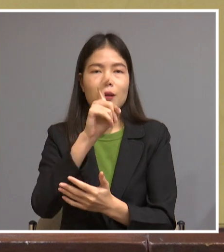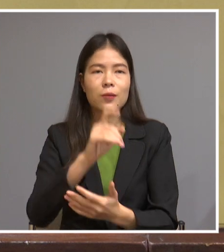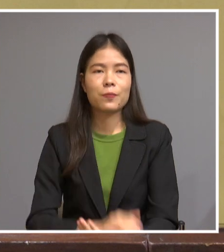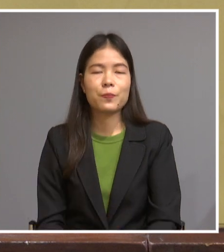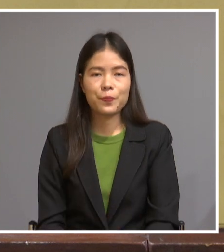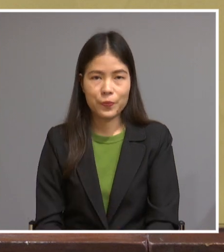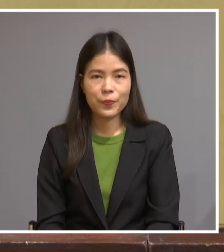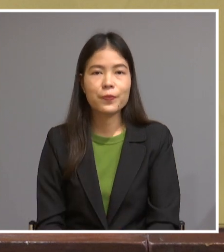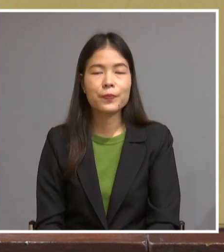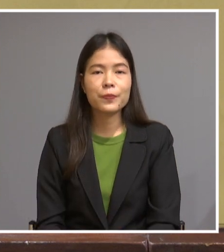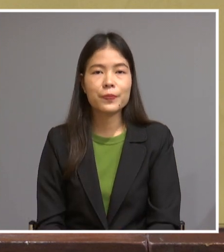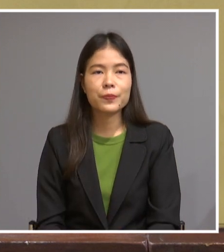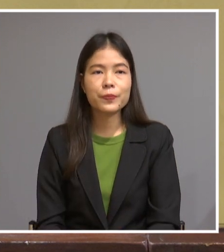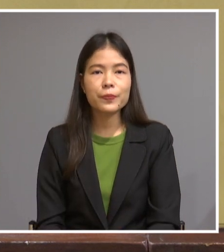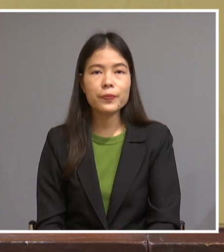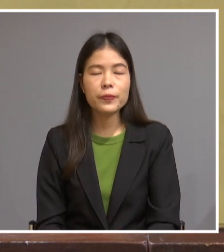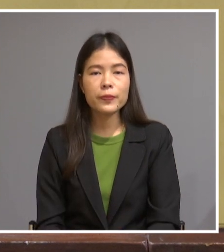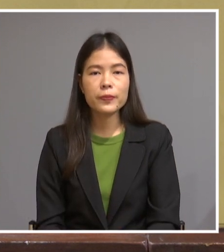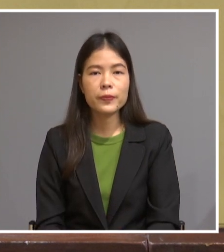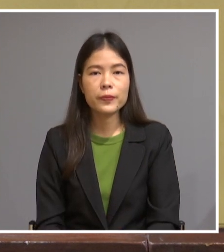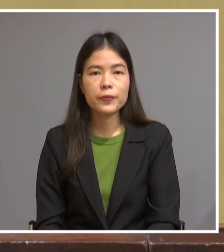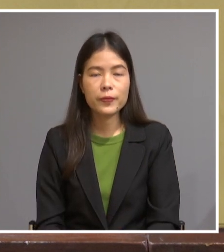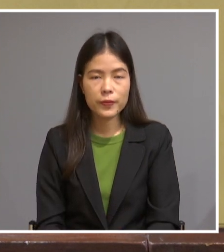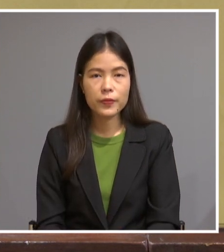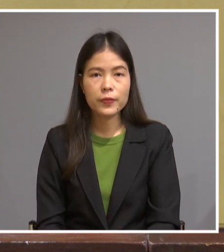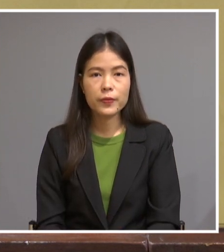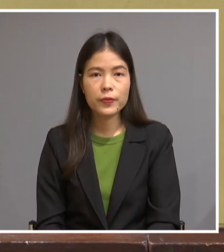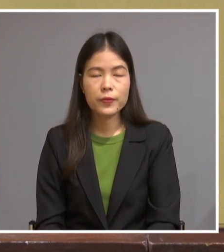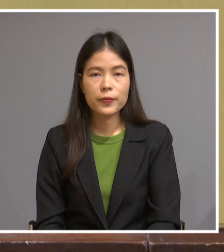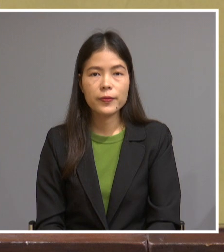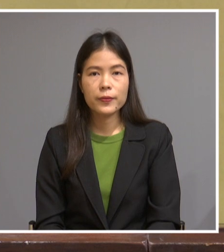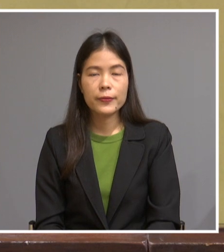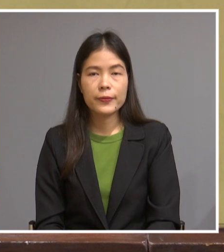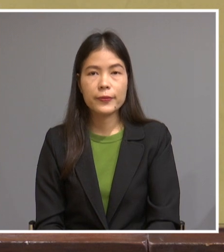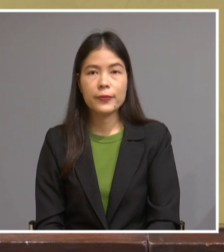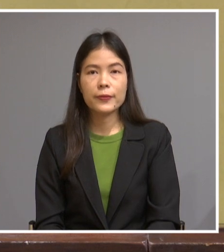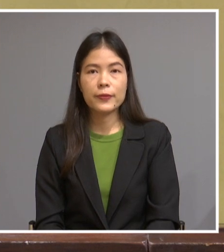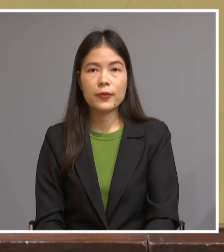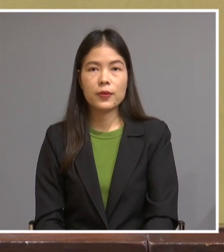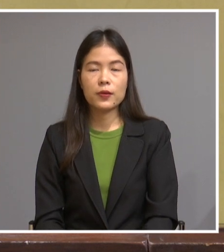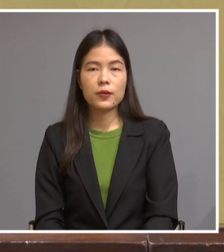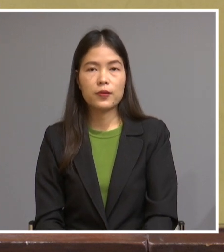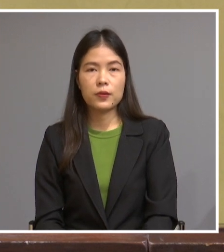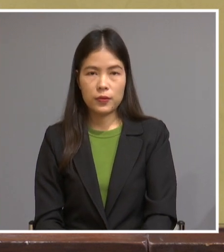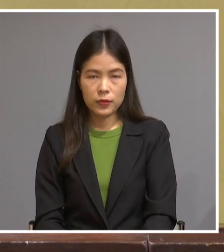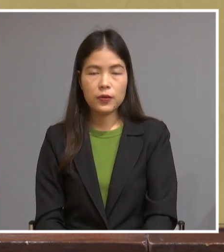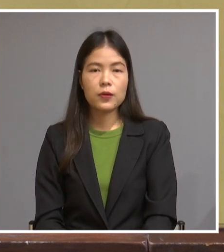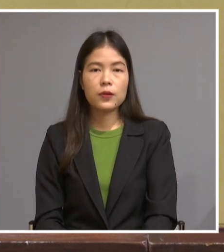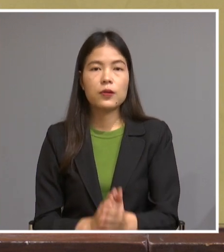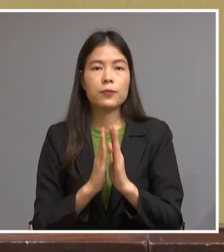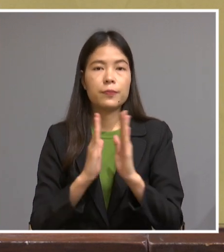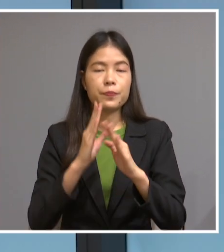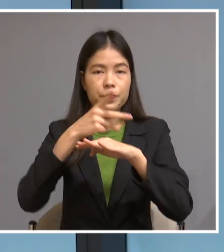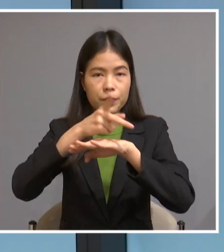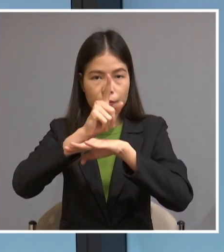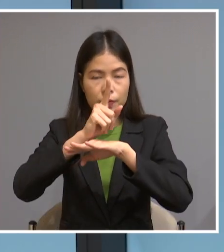าธิตรี พรอมตอบไครัถ้ามข้มูลก็เยินครั ยงมเวลา พอตอบได้ครับกับเรีท่านพระทานที่ข